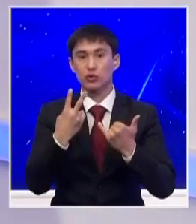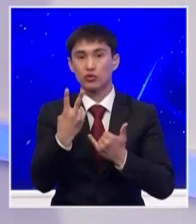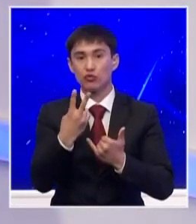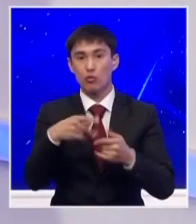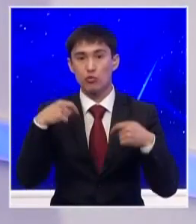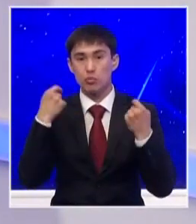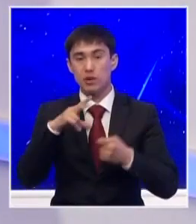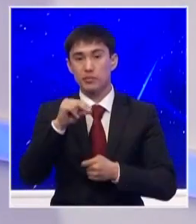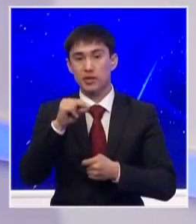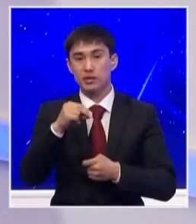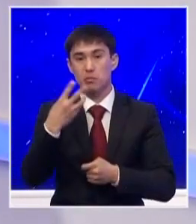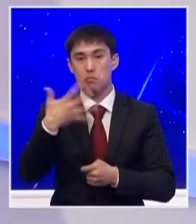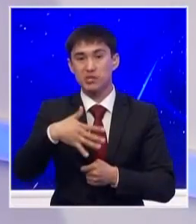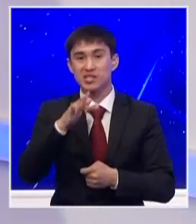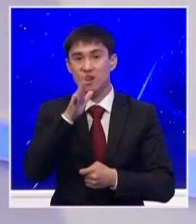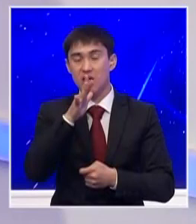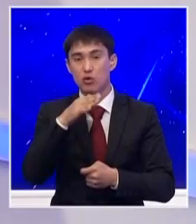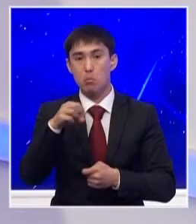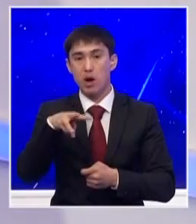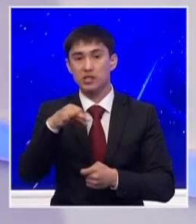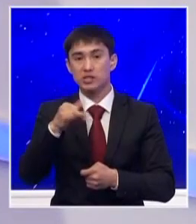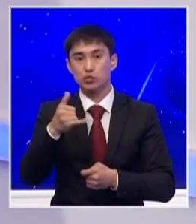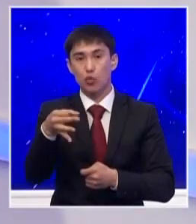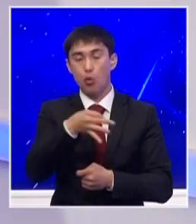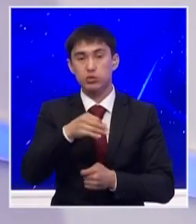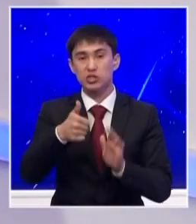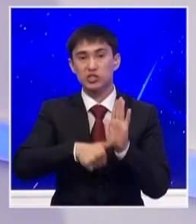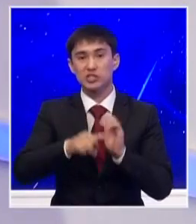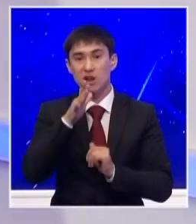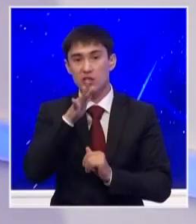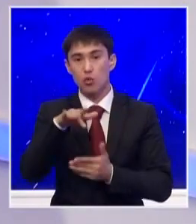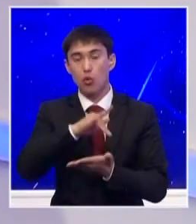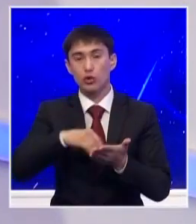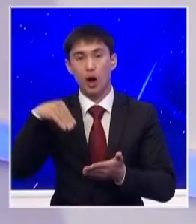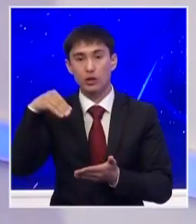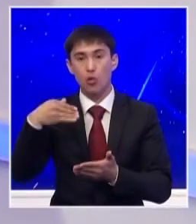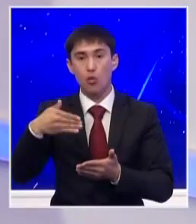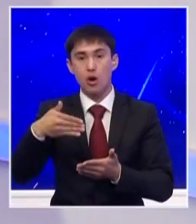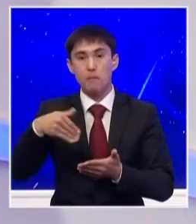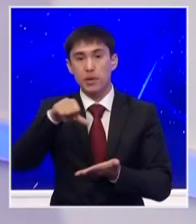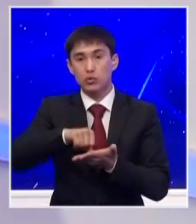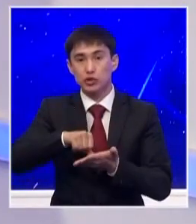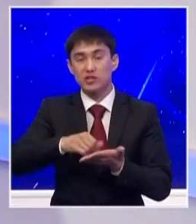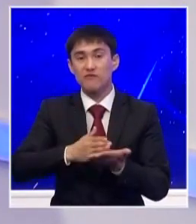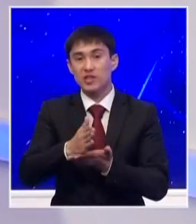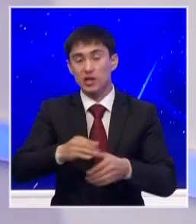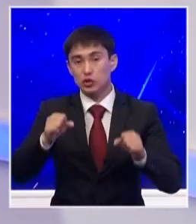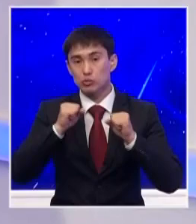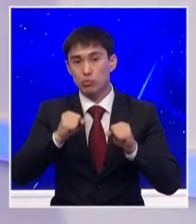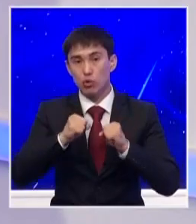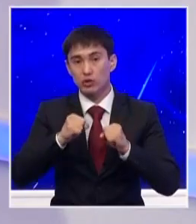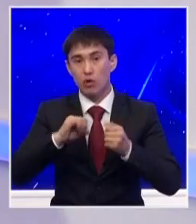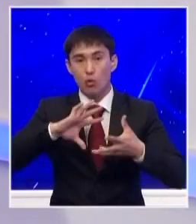двум юбилейным датам. 50-летию Мангистауской области и 60-летию города Актау приняли участие ветераны спорта.